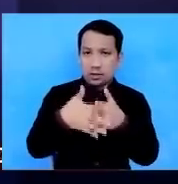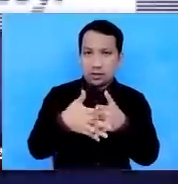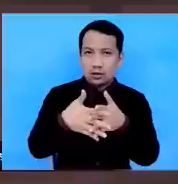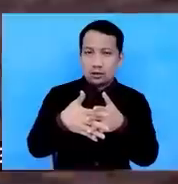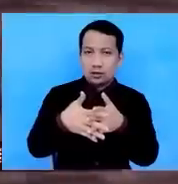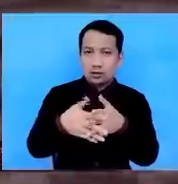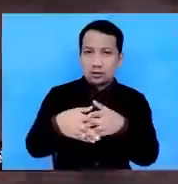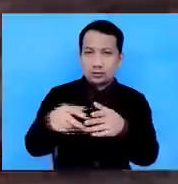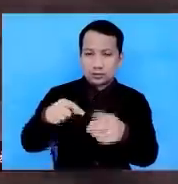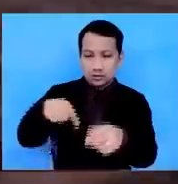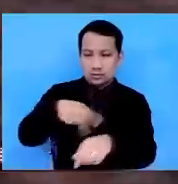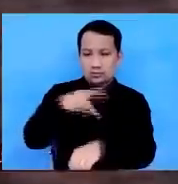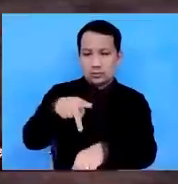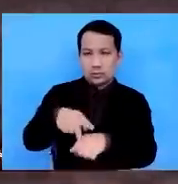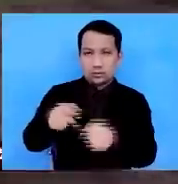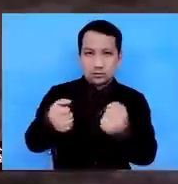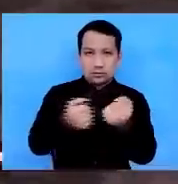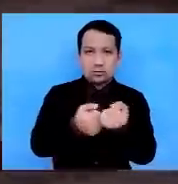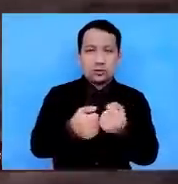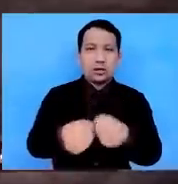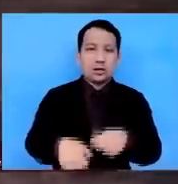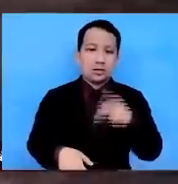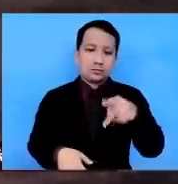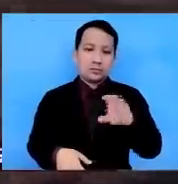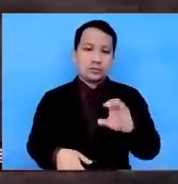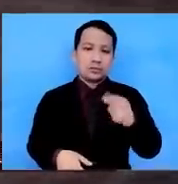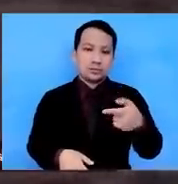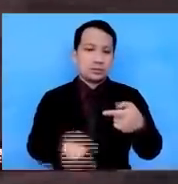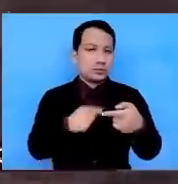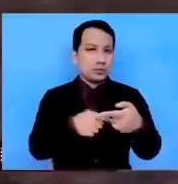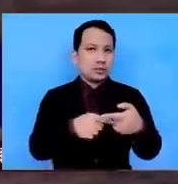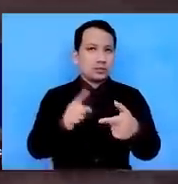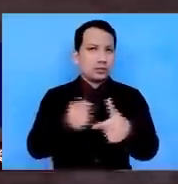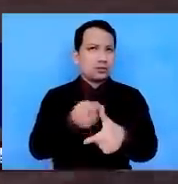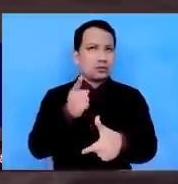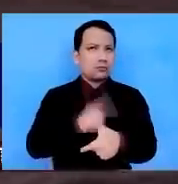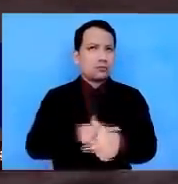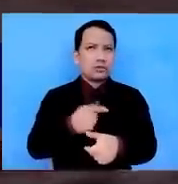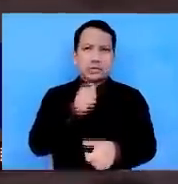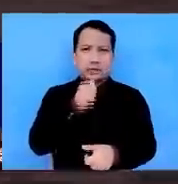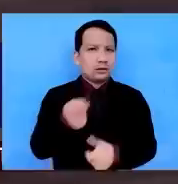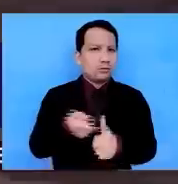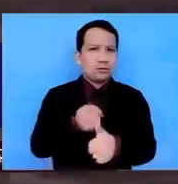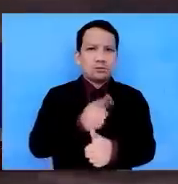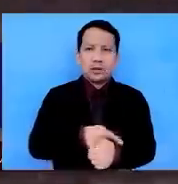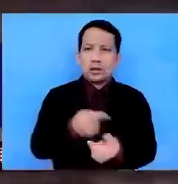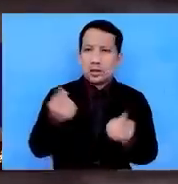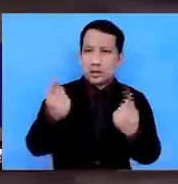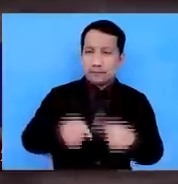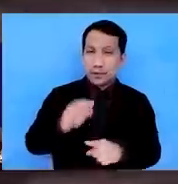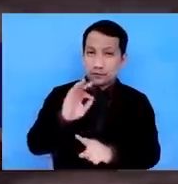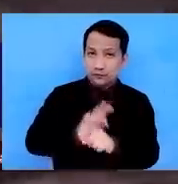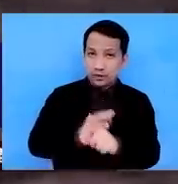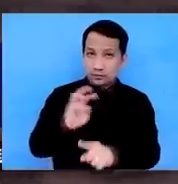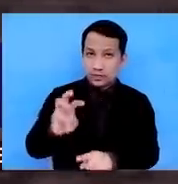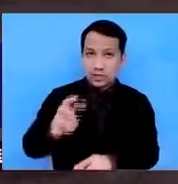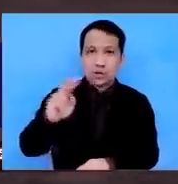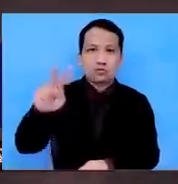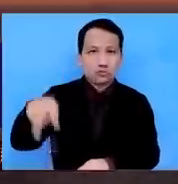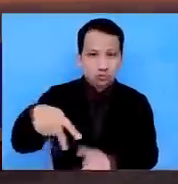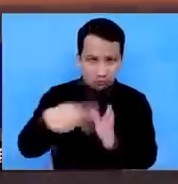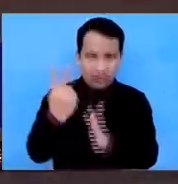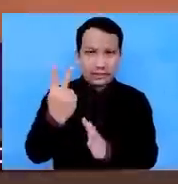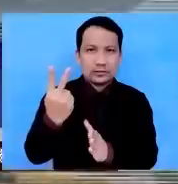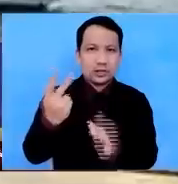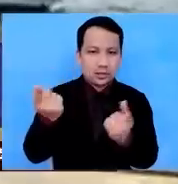ating bansa. Ayon sa PCG, hindi first time ang nangyari noong February 6, pangalawang beses na ng